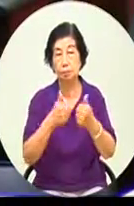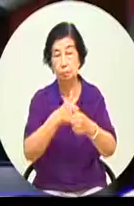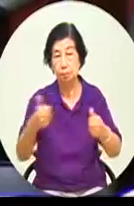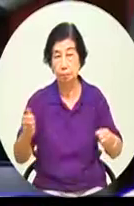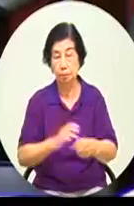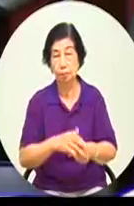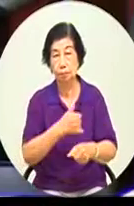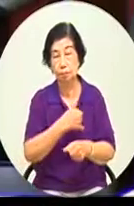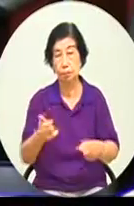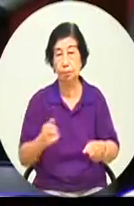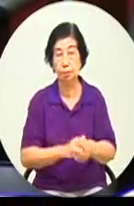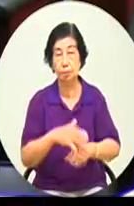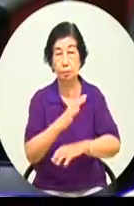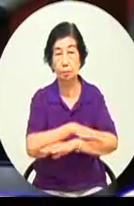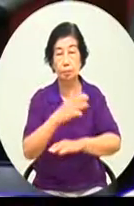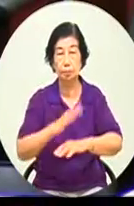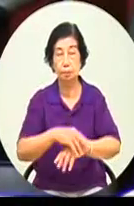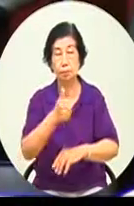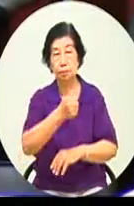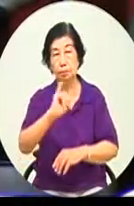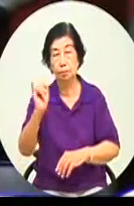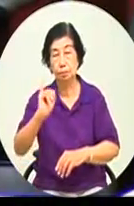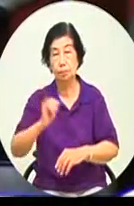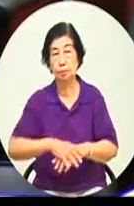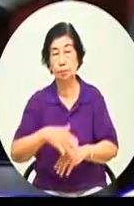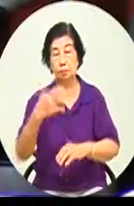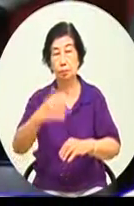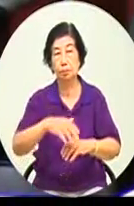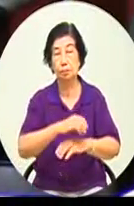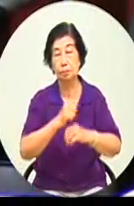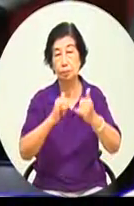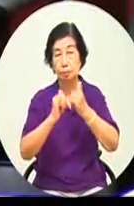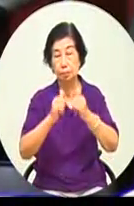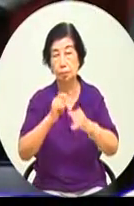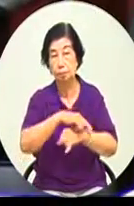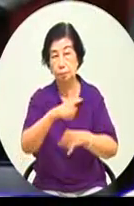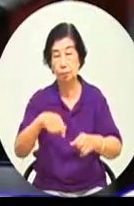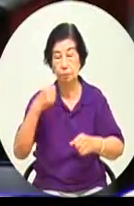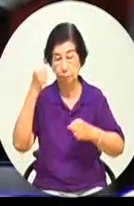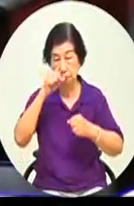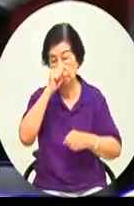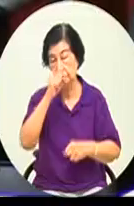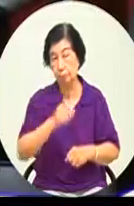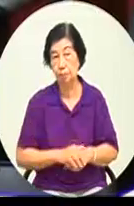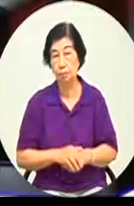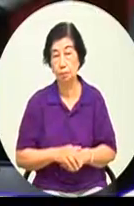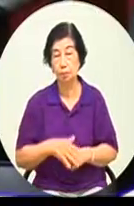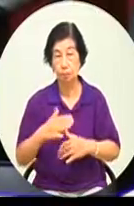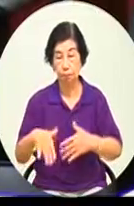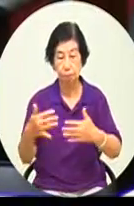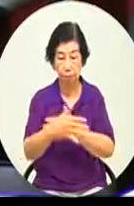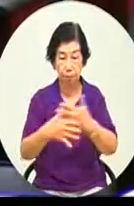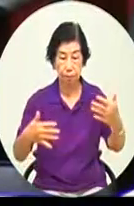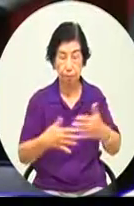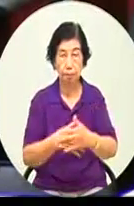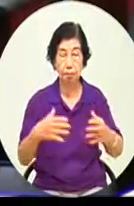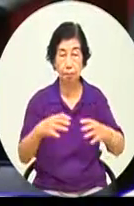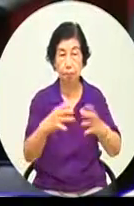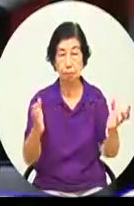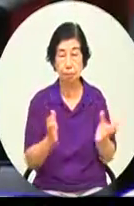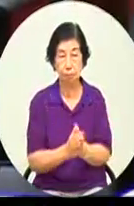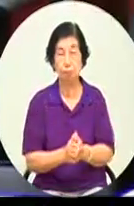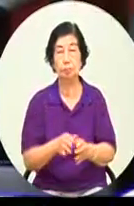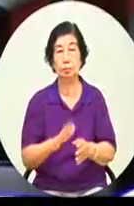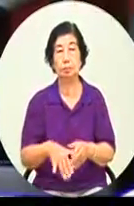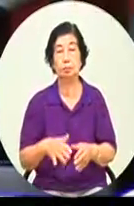女士先生以及市民朋友，大家好。那有关今天的教育部门、交通部门哈的业务质询哈，那